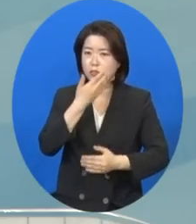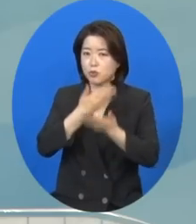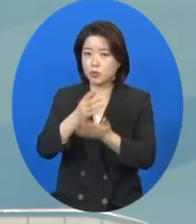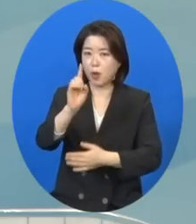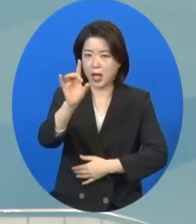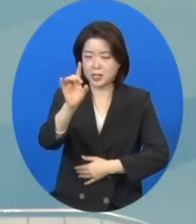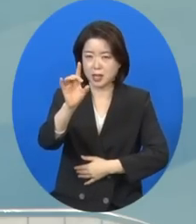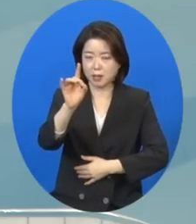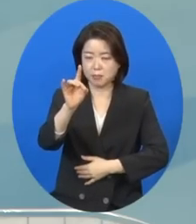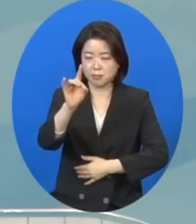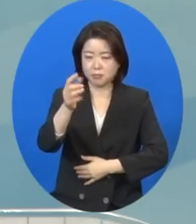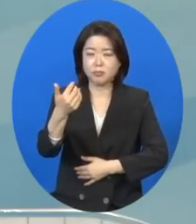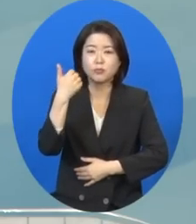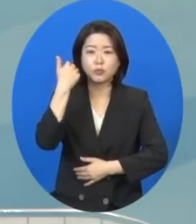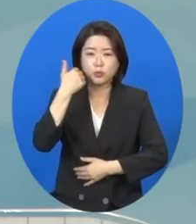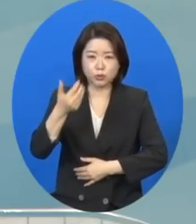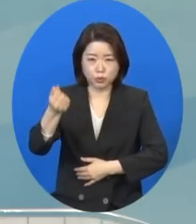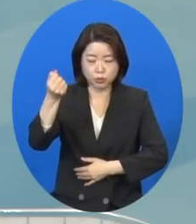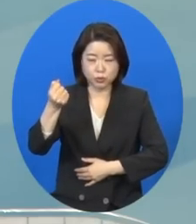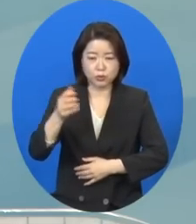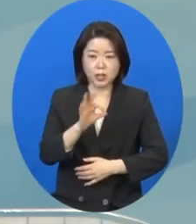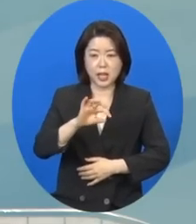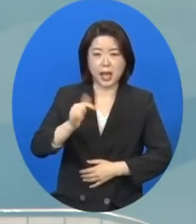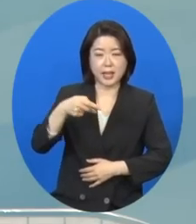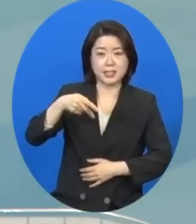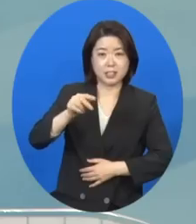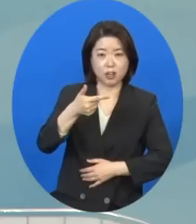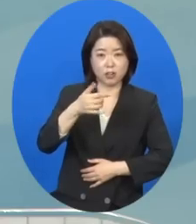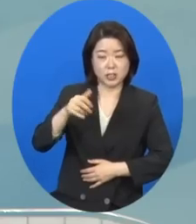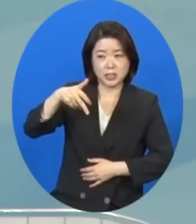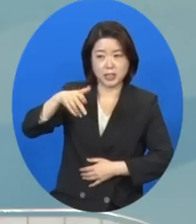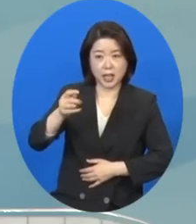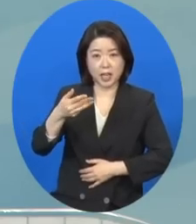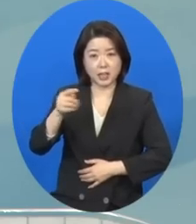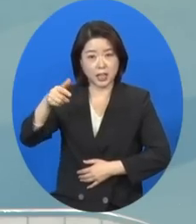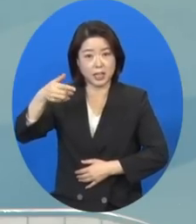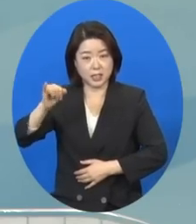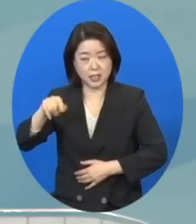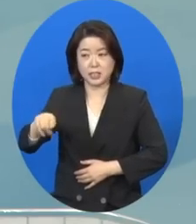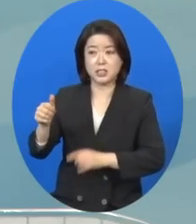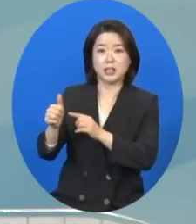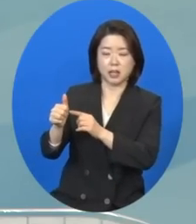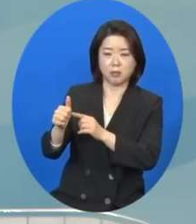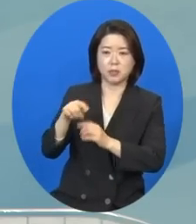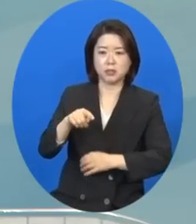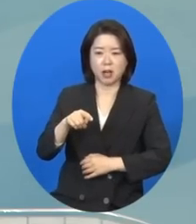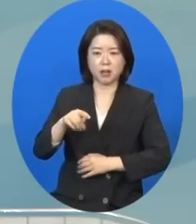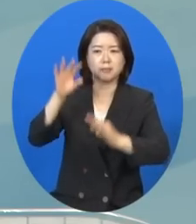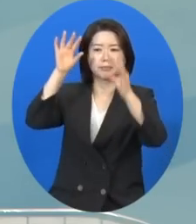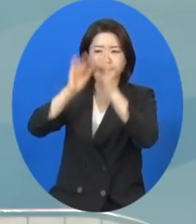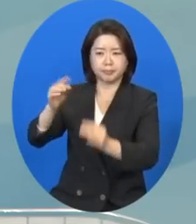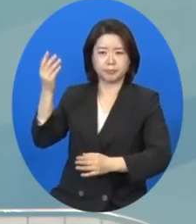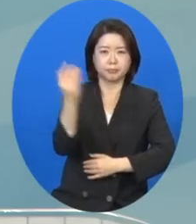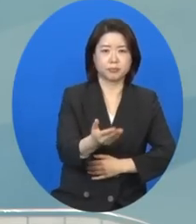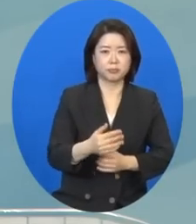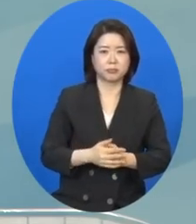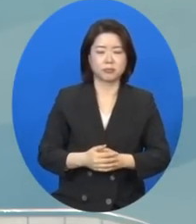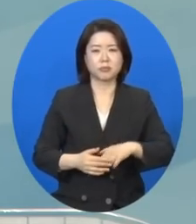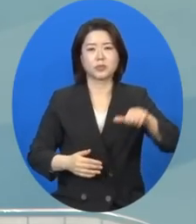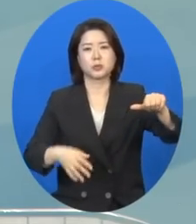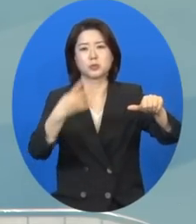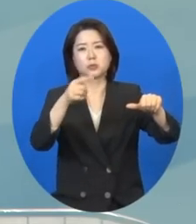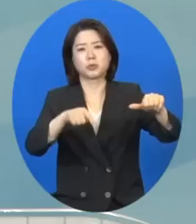스윙버트를 갖고 있었던 사람이 바로 앤서니 케네디라는 대법관입니다 그가 찬성표를 던지면서 5대사가